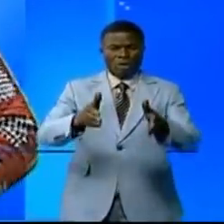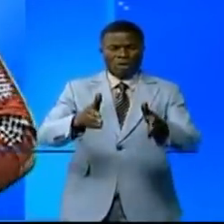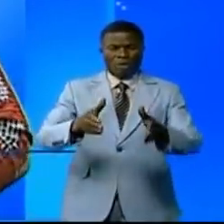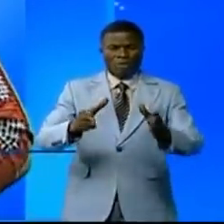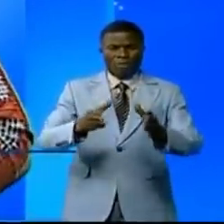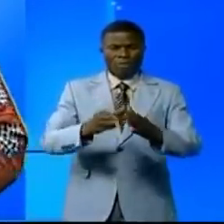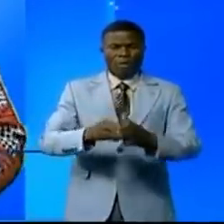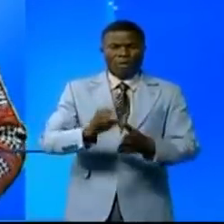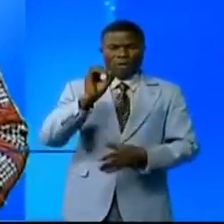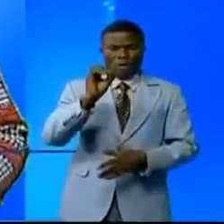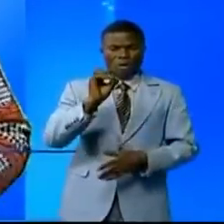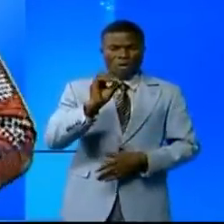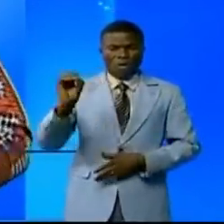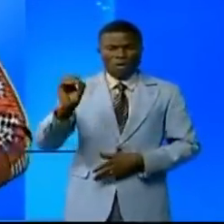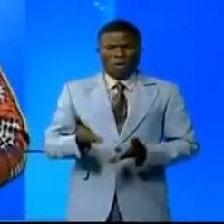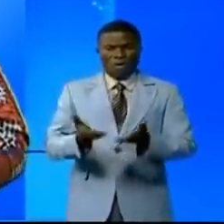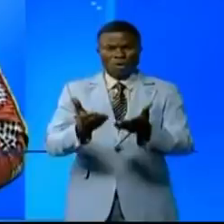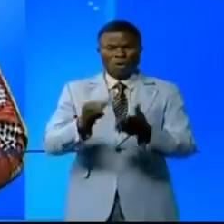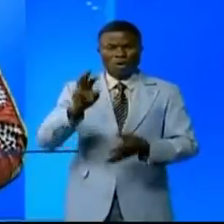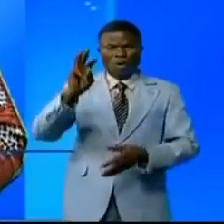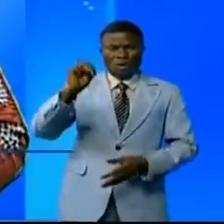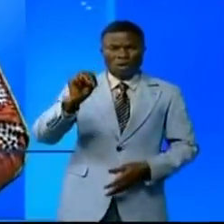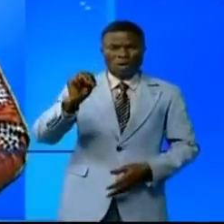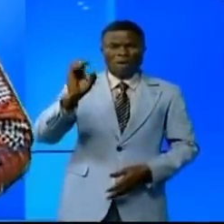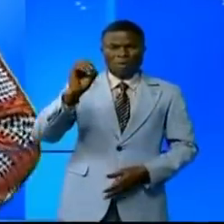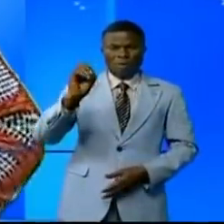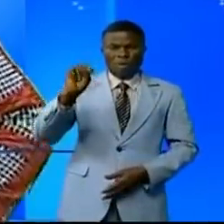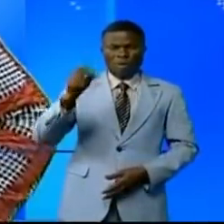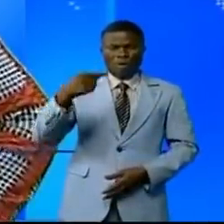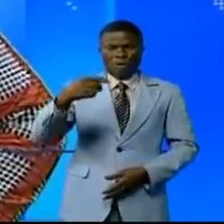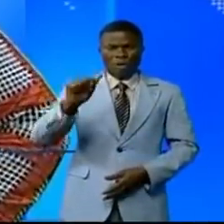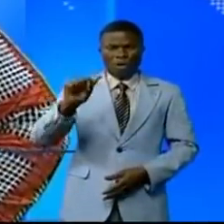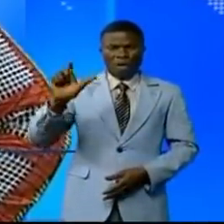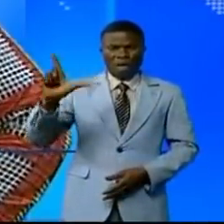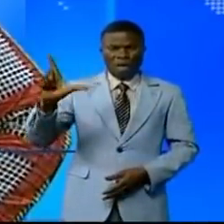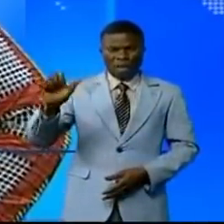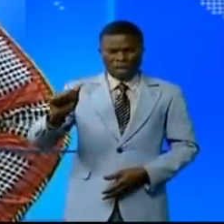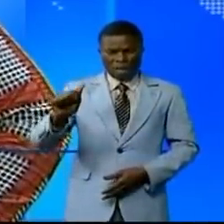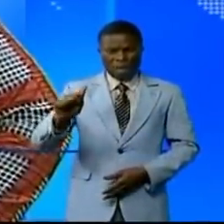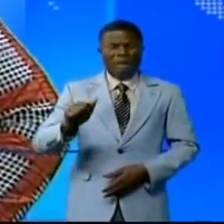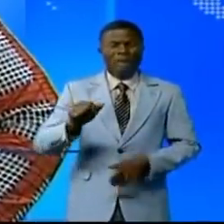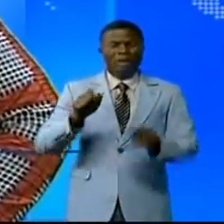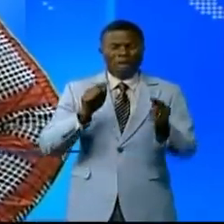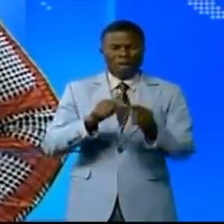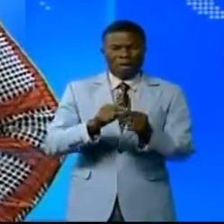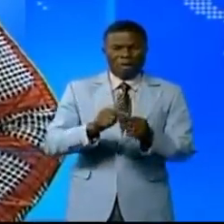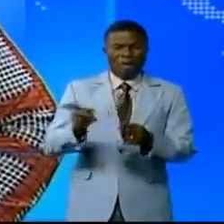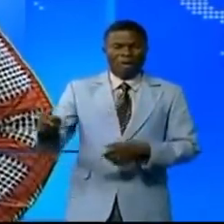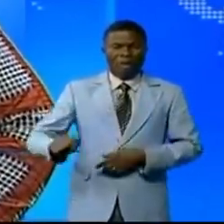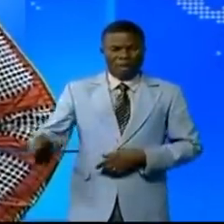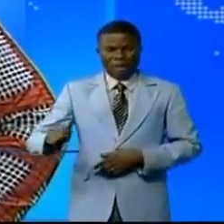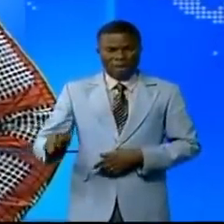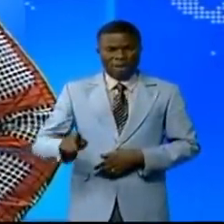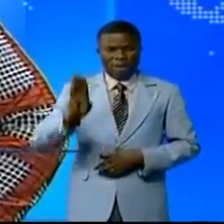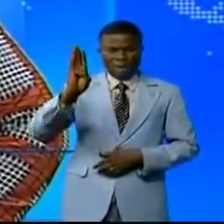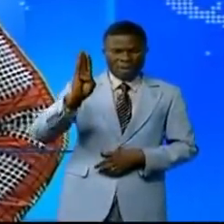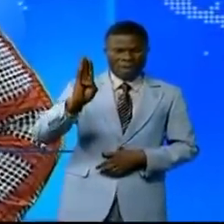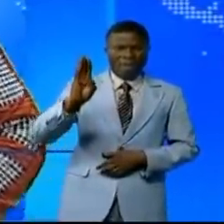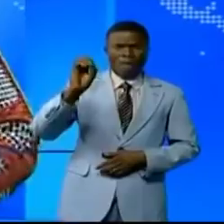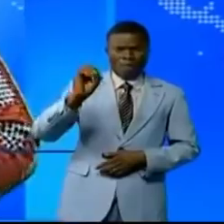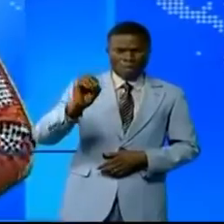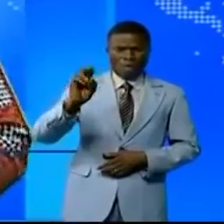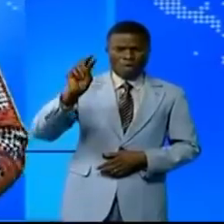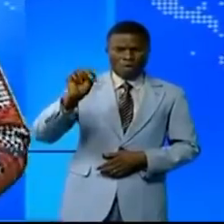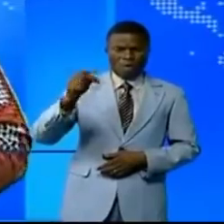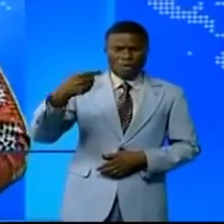l'Office des routes Mungala sur l'axe routier Bosoma-Ale-Bosongongo dans le territoire de Bongandanga. 5